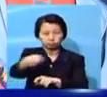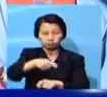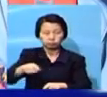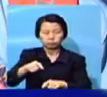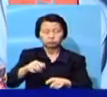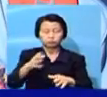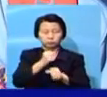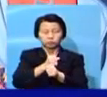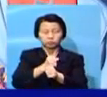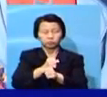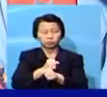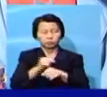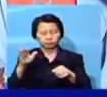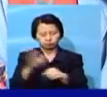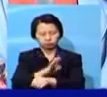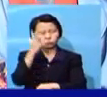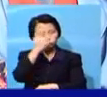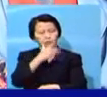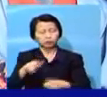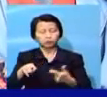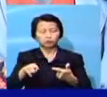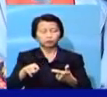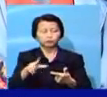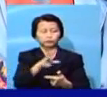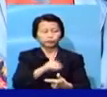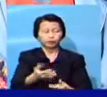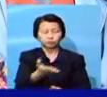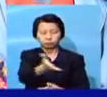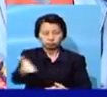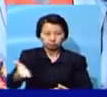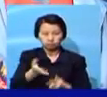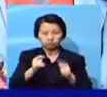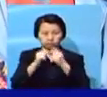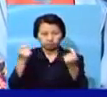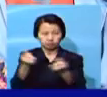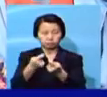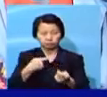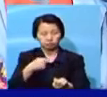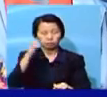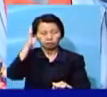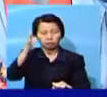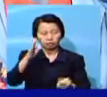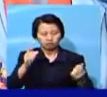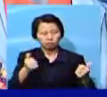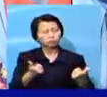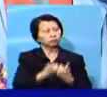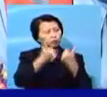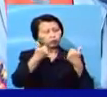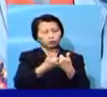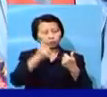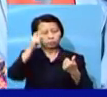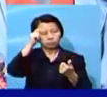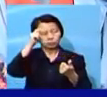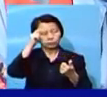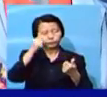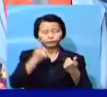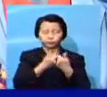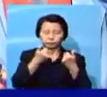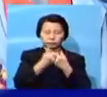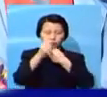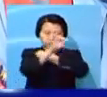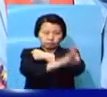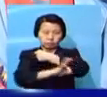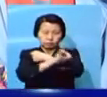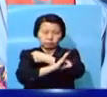mempersembahkan permainan yang cukup cantiklah dan mereka akan bertemu dengan Terengganu dengan negeri